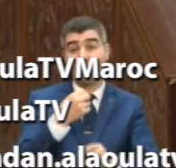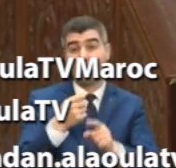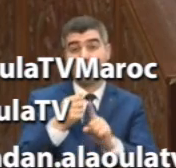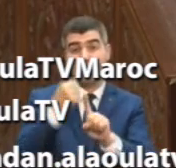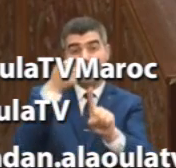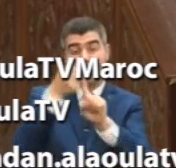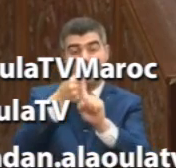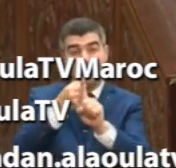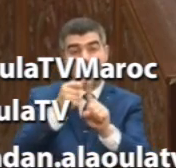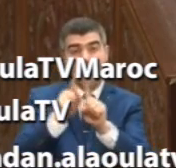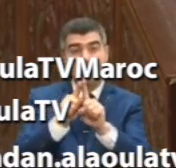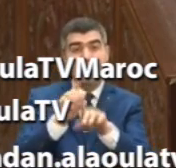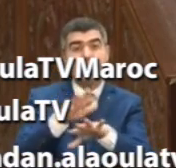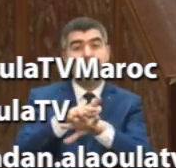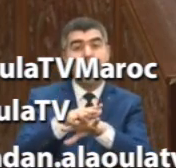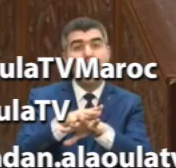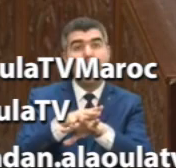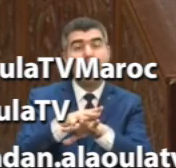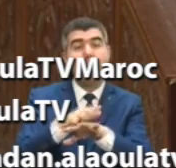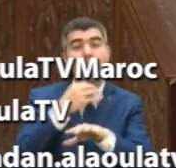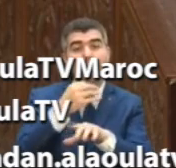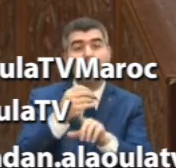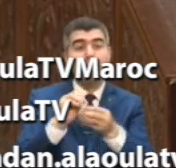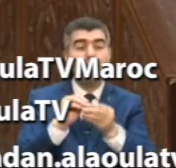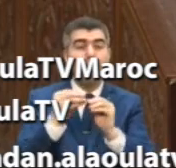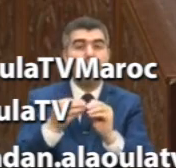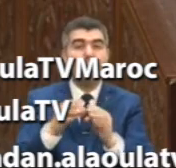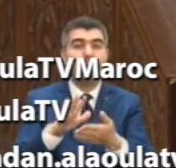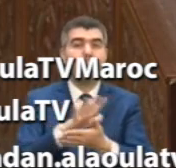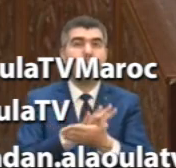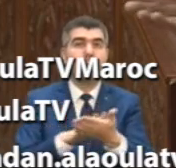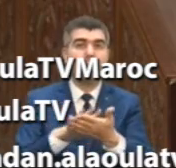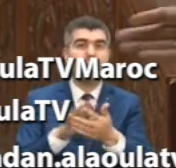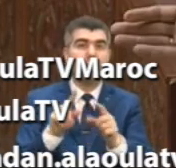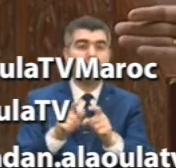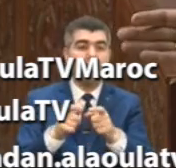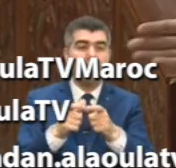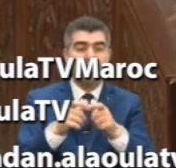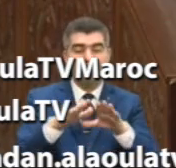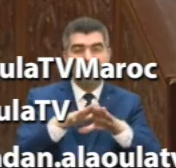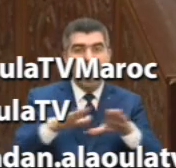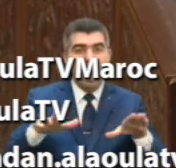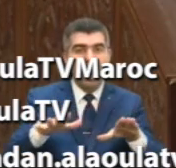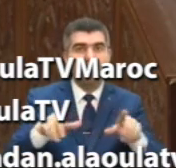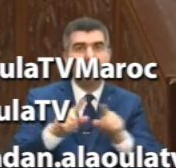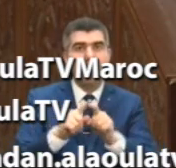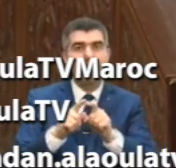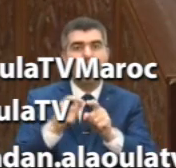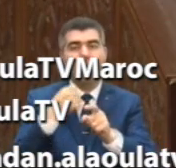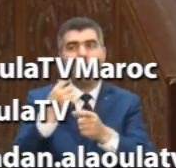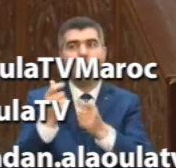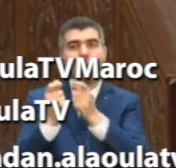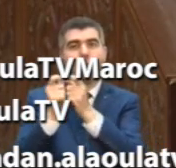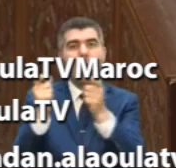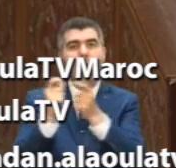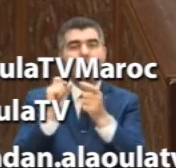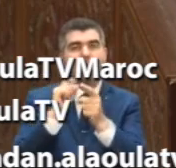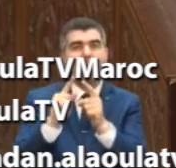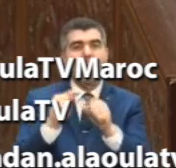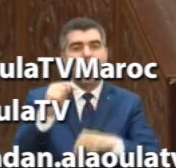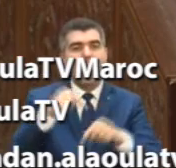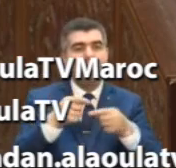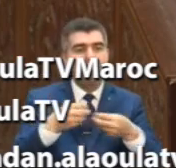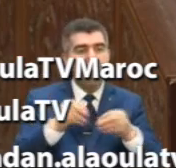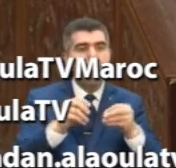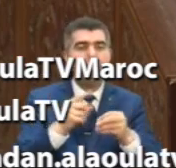نشتغلوا عليه، لكن المشكل ديال العقار هو ديال خواص، مجموعه وقعت التفويت، مجموعه تعترض، وهذه هي